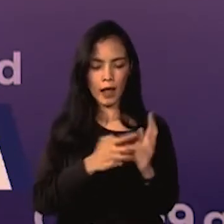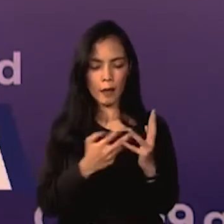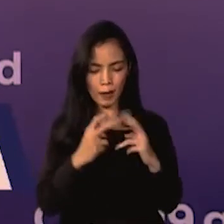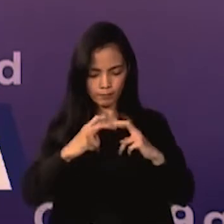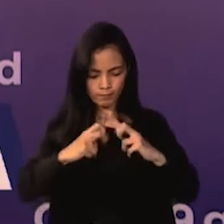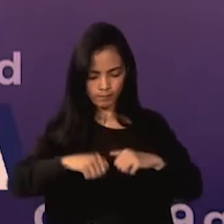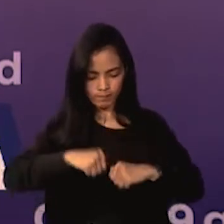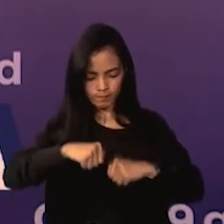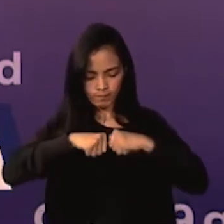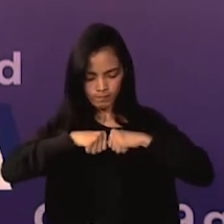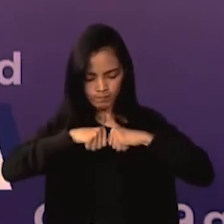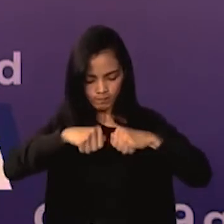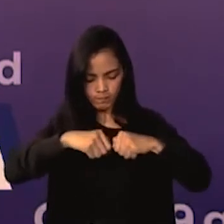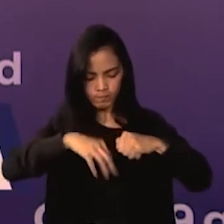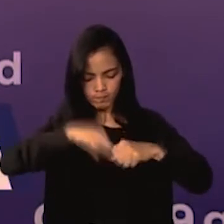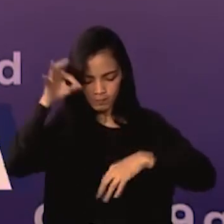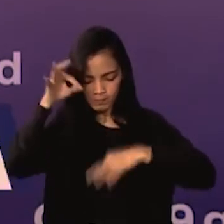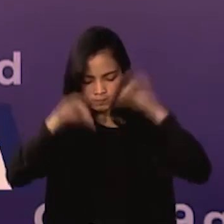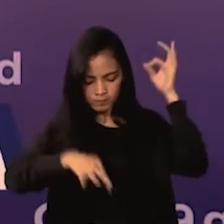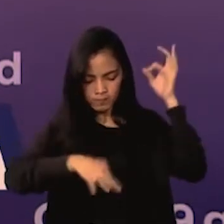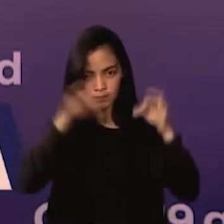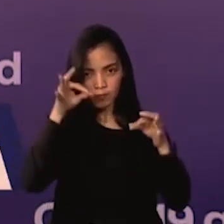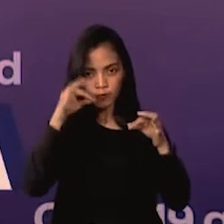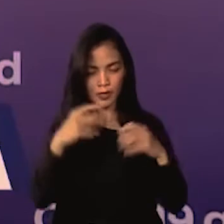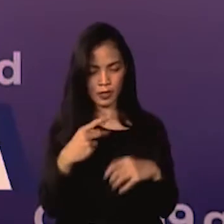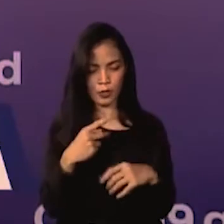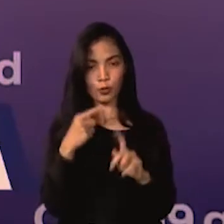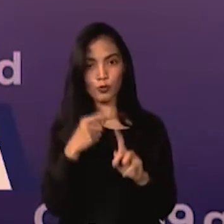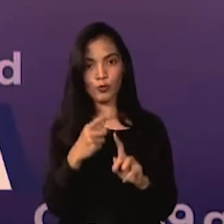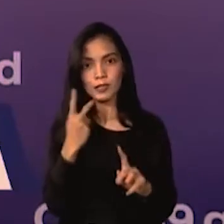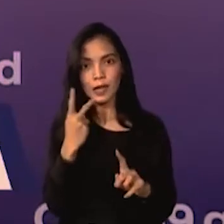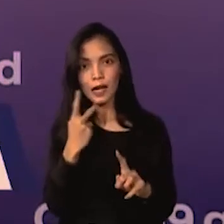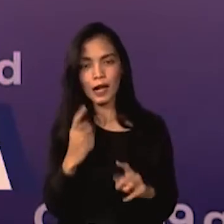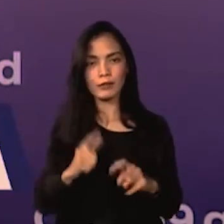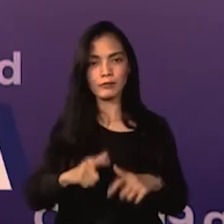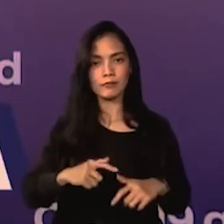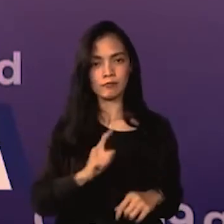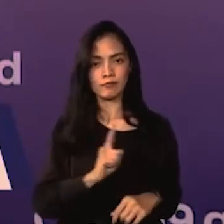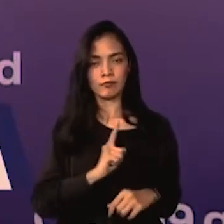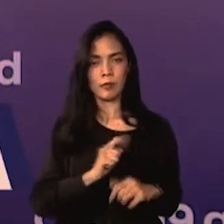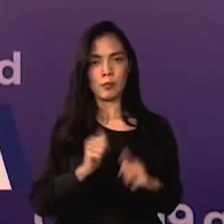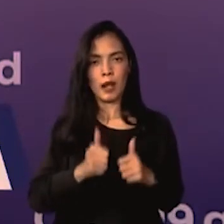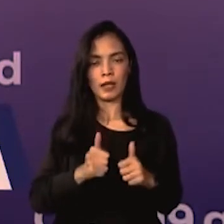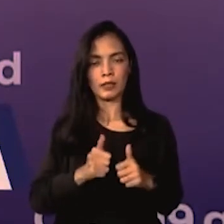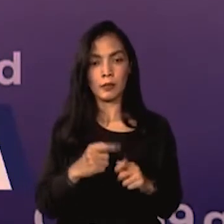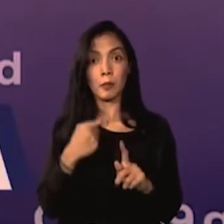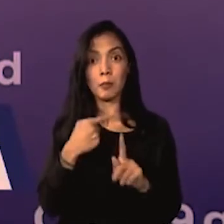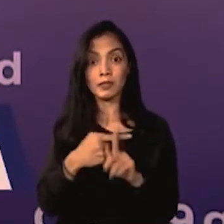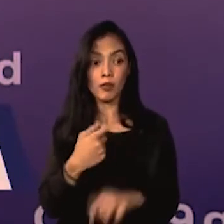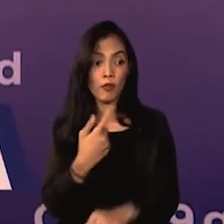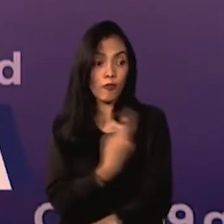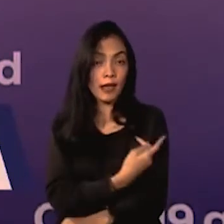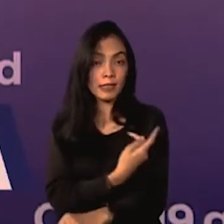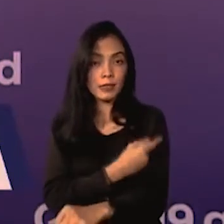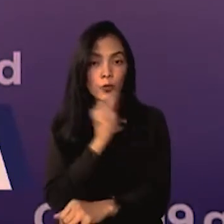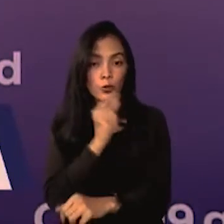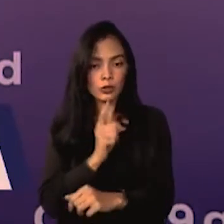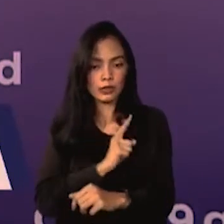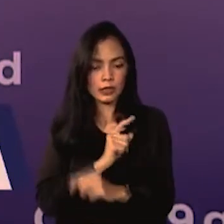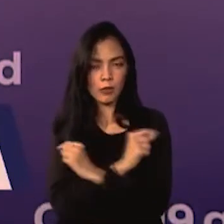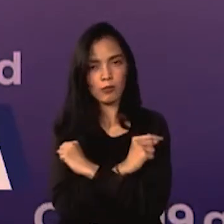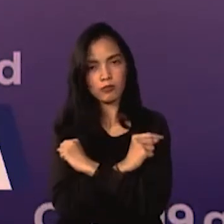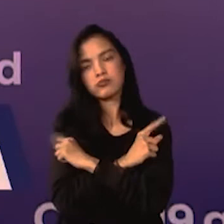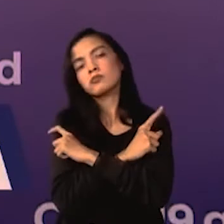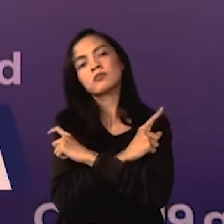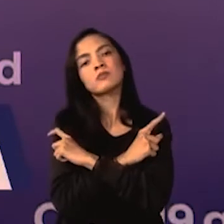ini adalah upaya untuk bagaimana membantu tubuh ini memiliki daya tahan yang kokoh untuk